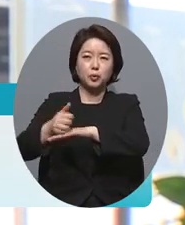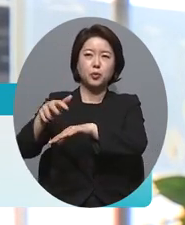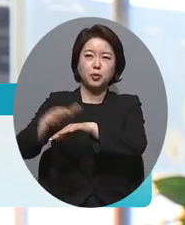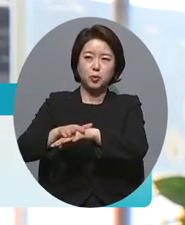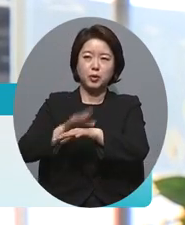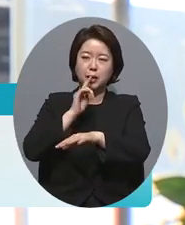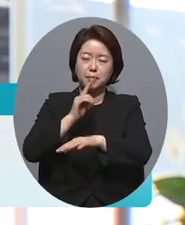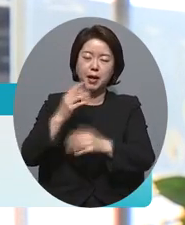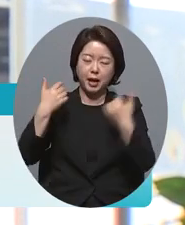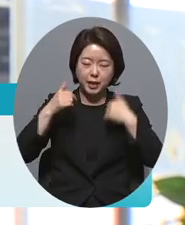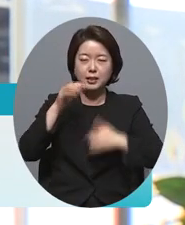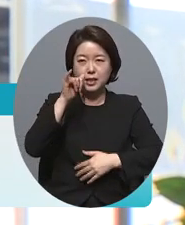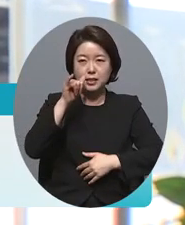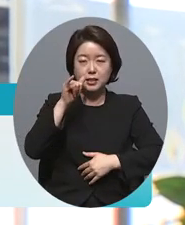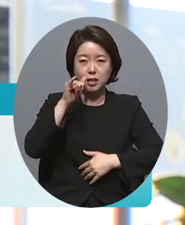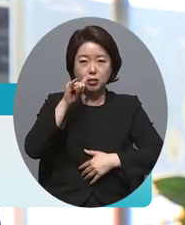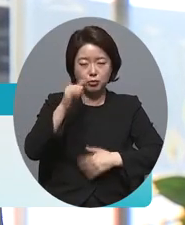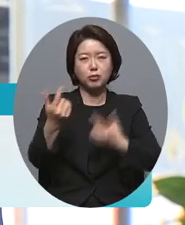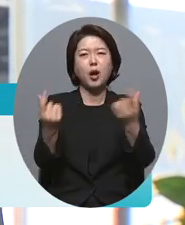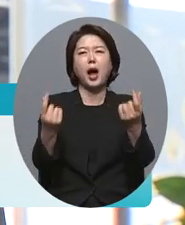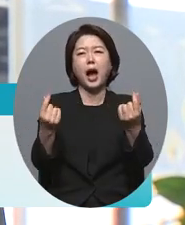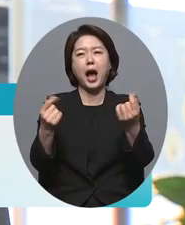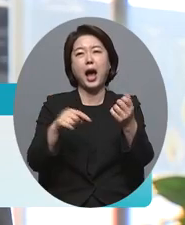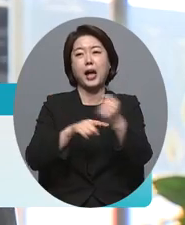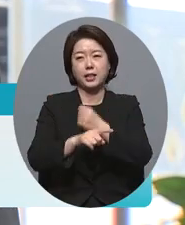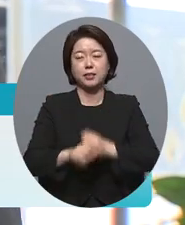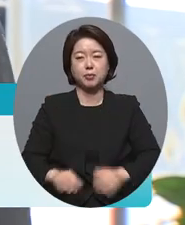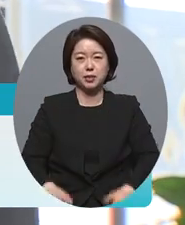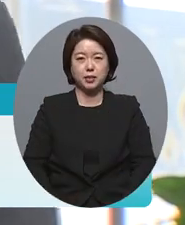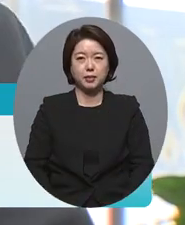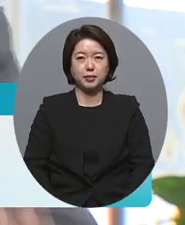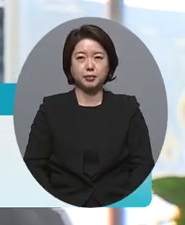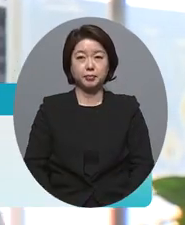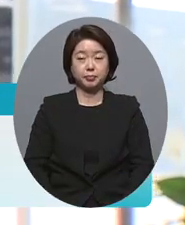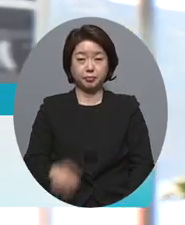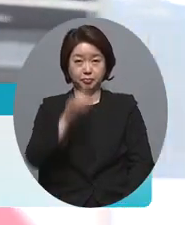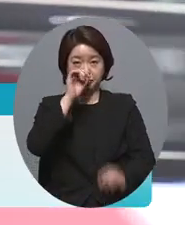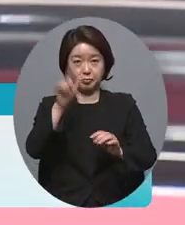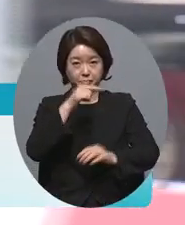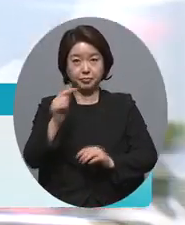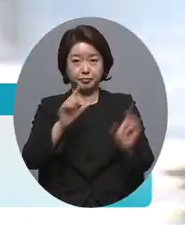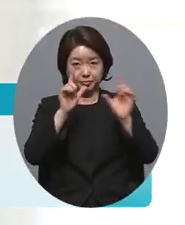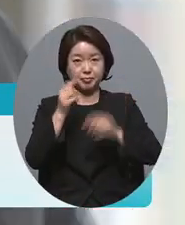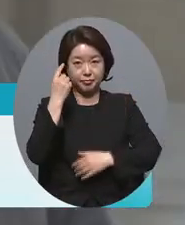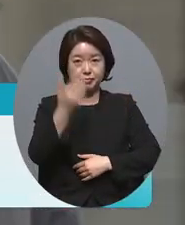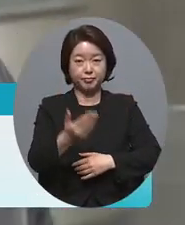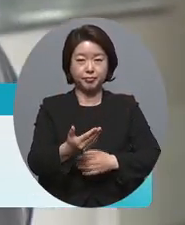해왔고 뭐 그 맥락이라고 보시면 될 것 같습니다. 좋은 하루 보내세요.